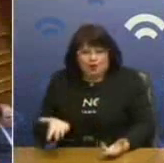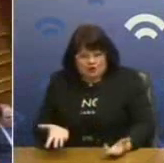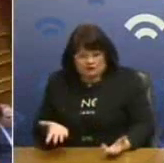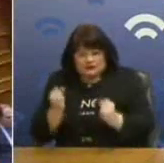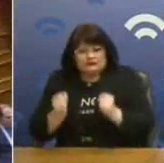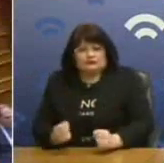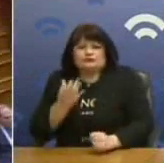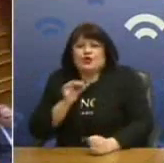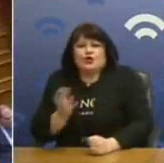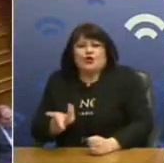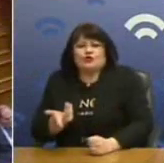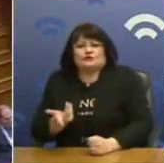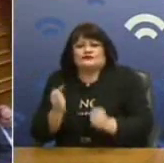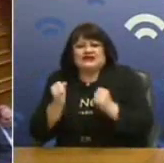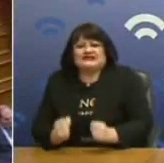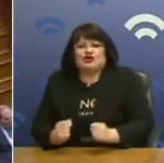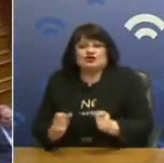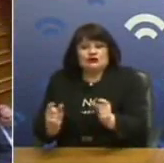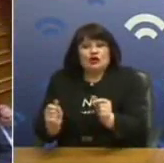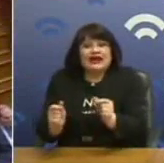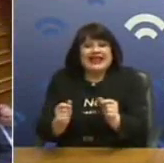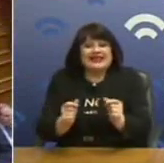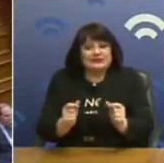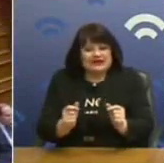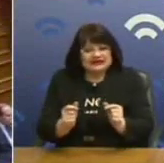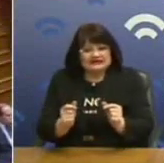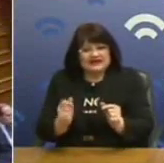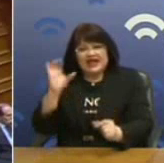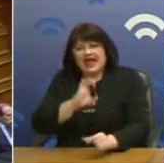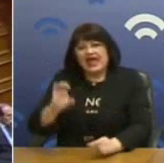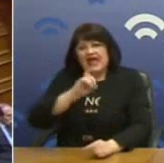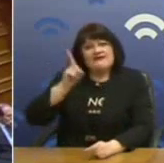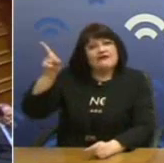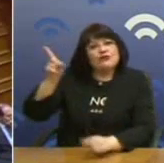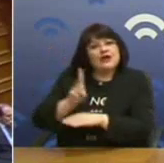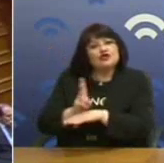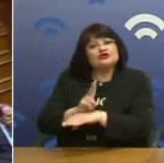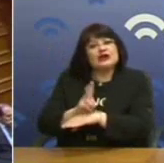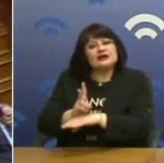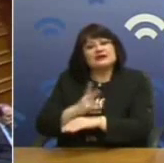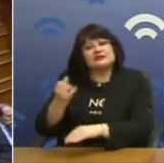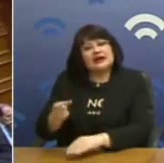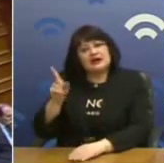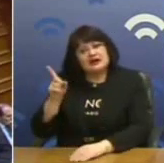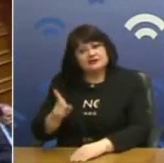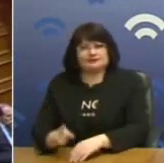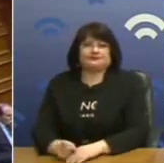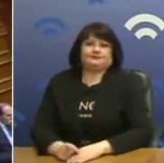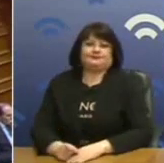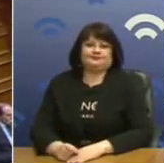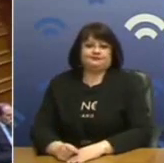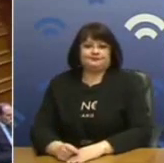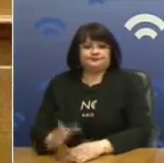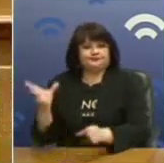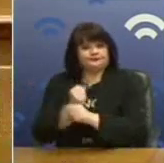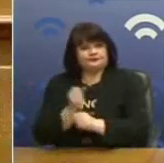λόγος απόλυσης είναι ρύθμιση που υπάρχει στον Ευρωπαϊκό Κοινωνικό Χάρτη. Είναι κεκτημένο του Ευρωπαϊκού Δικαίου